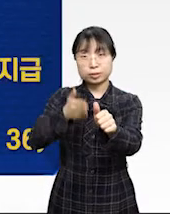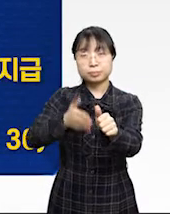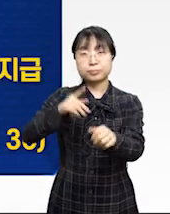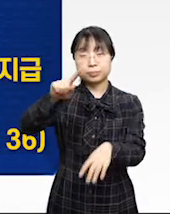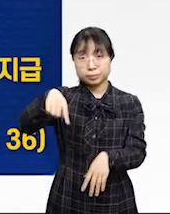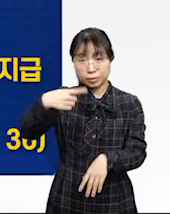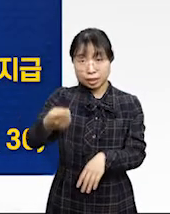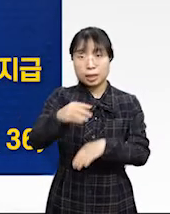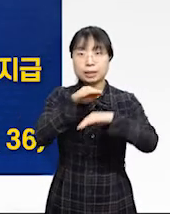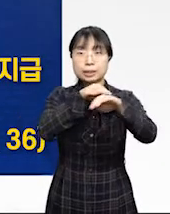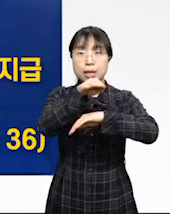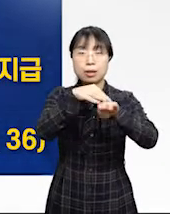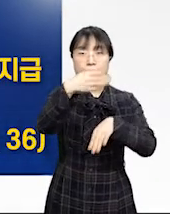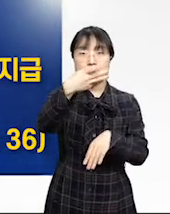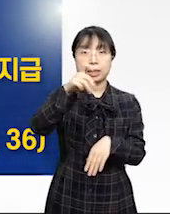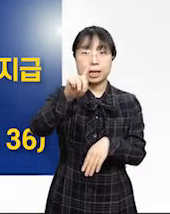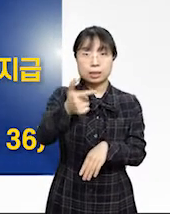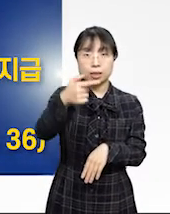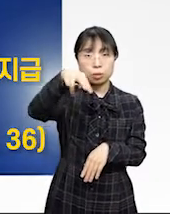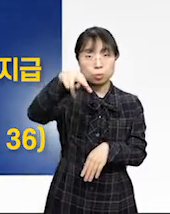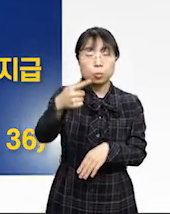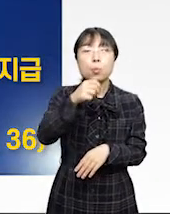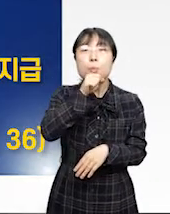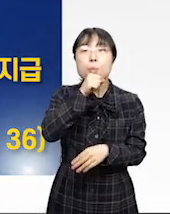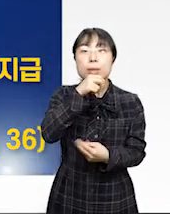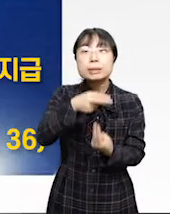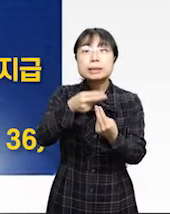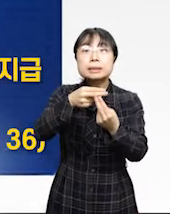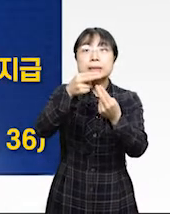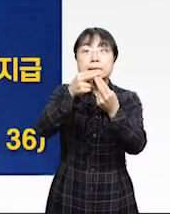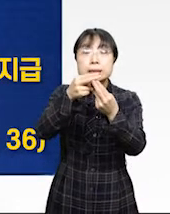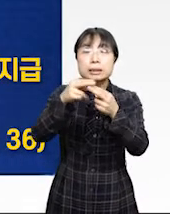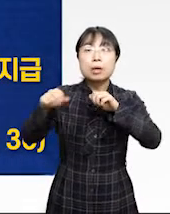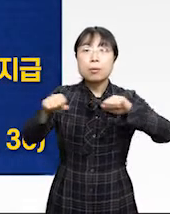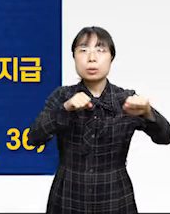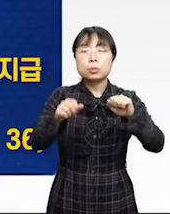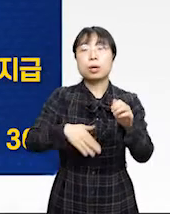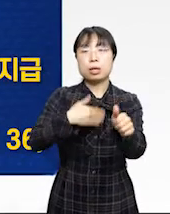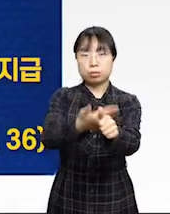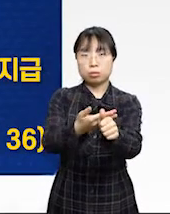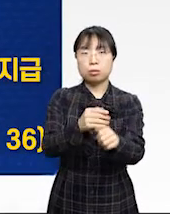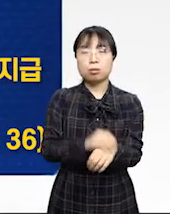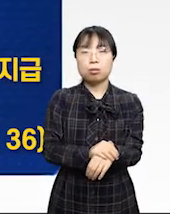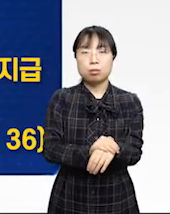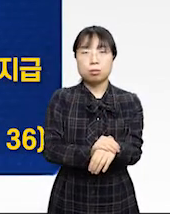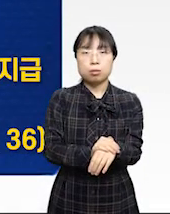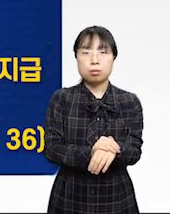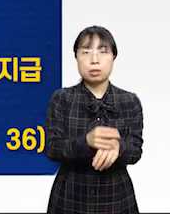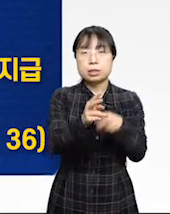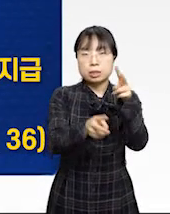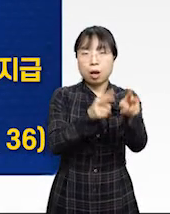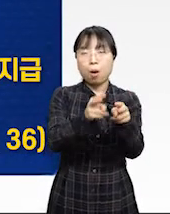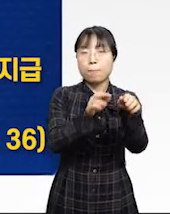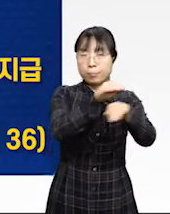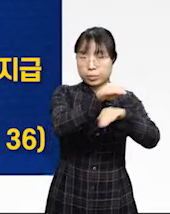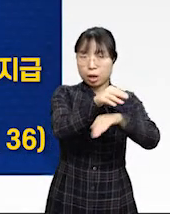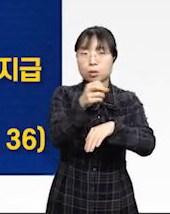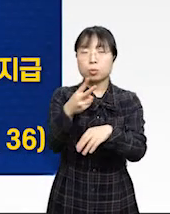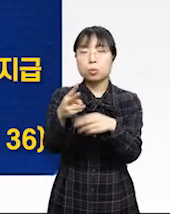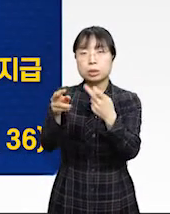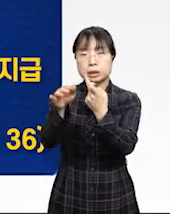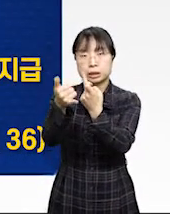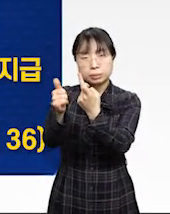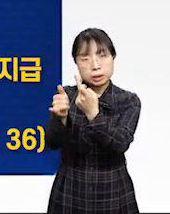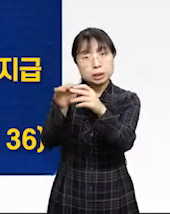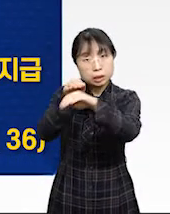다음은 함께해요 자동차 탄소 포인트제에 대한 안내입니다. 비사업용 승용차나 12인승 이하의 승합 차량